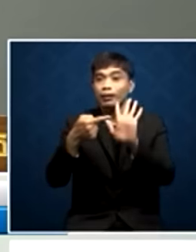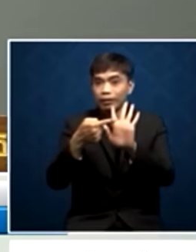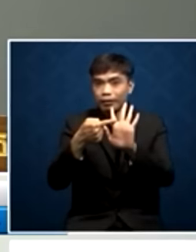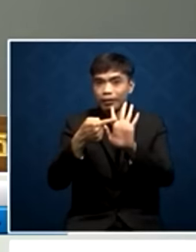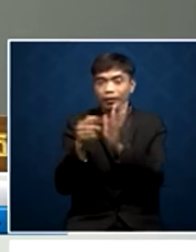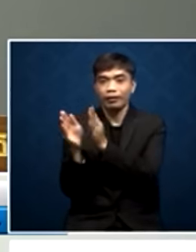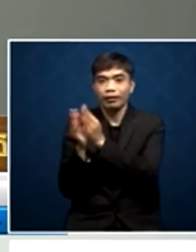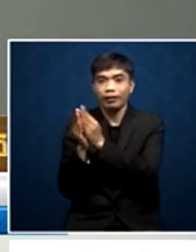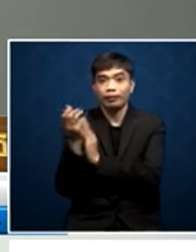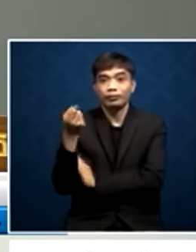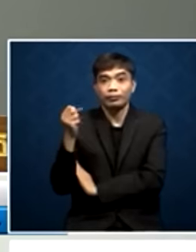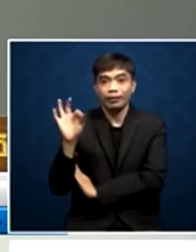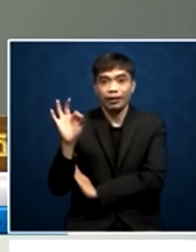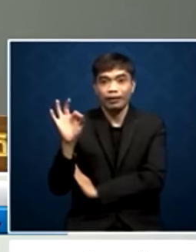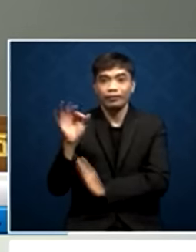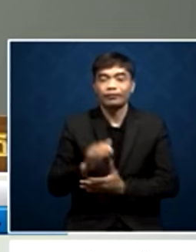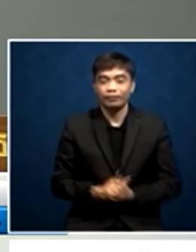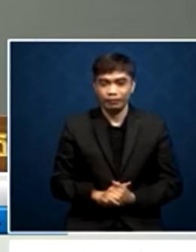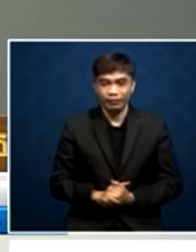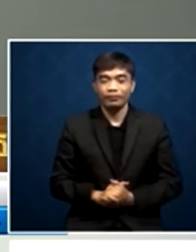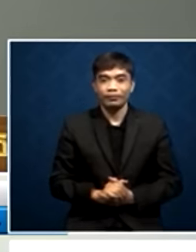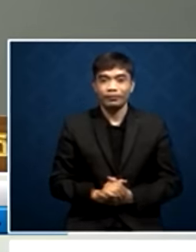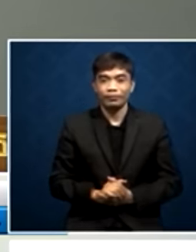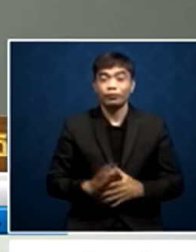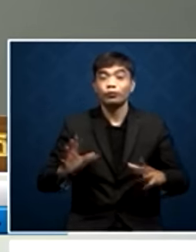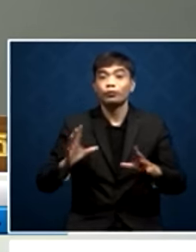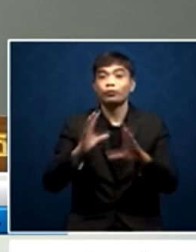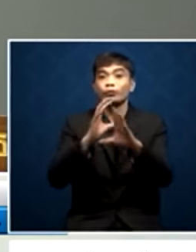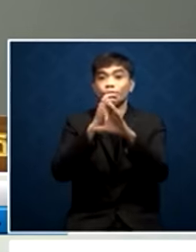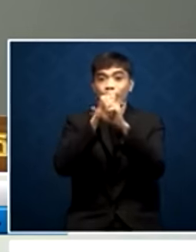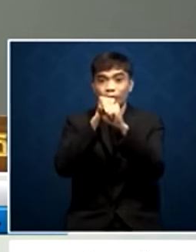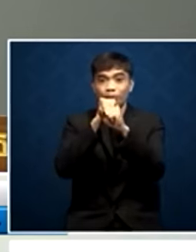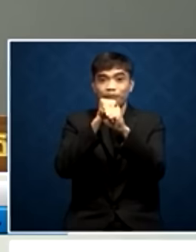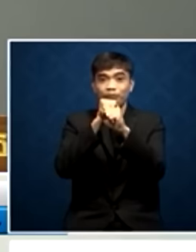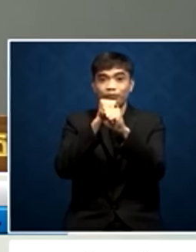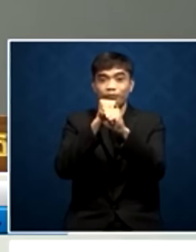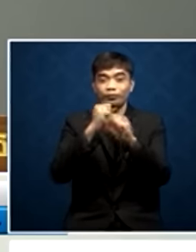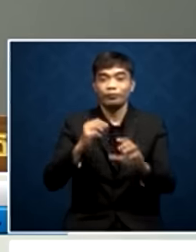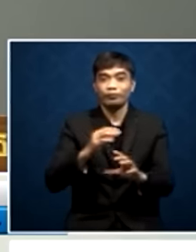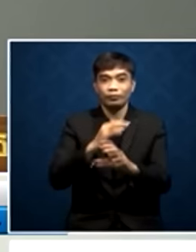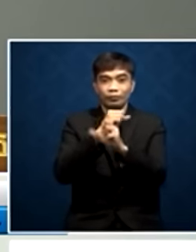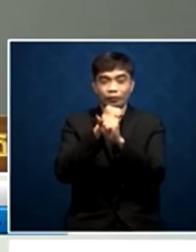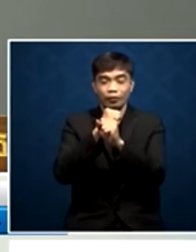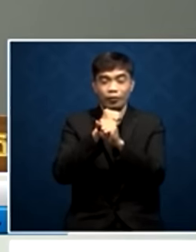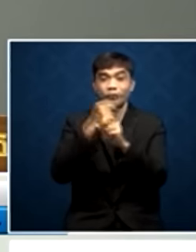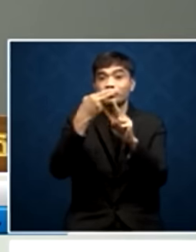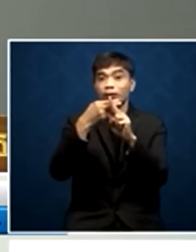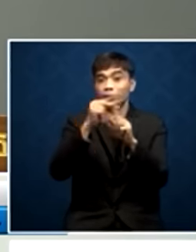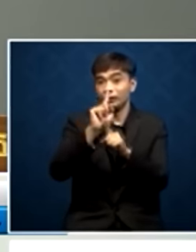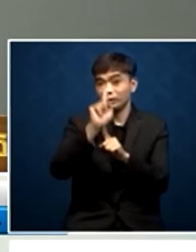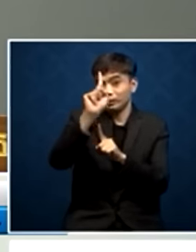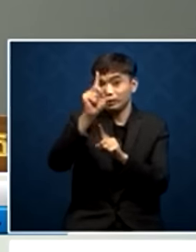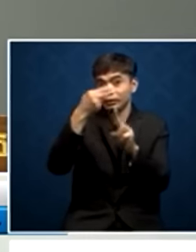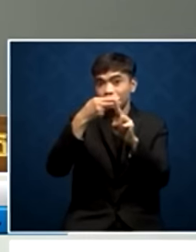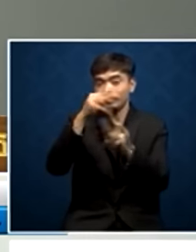ได้19คะแนนผลการลงคะแนนปรากฏว่านายมงคลสุรสัจจ